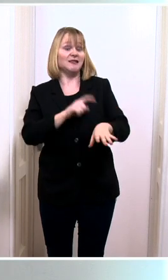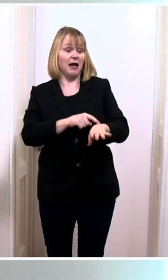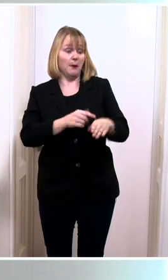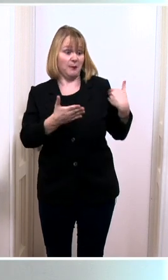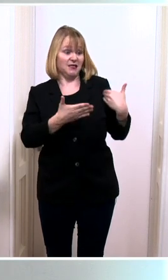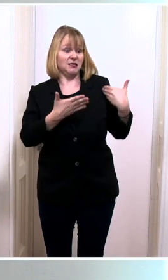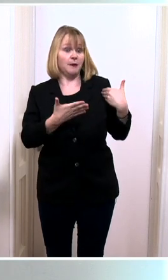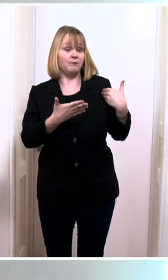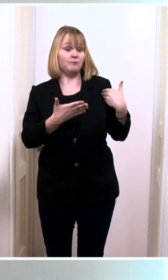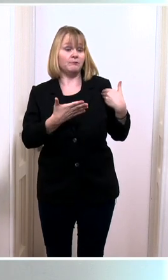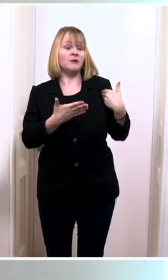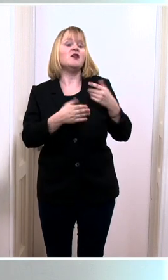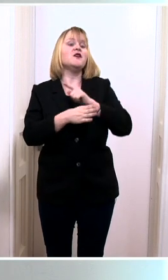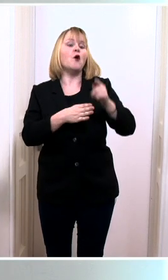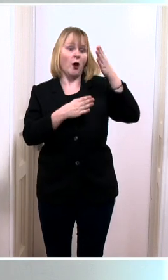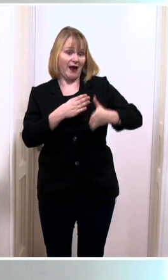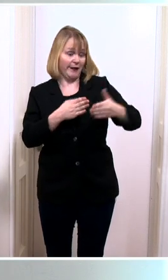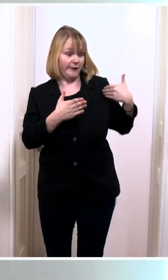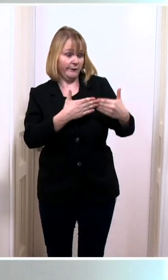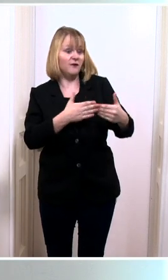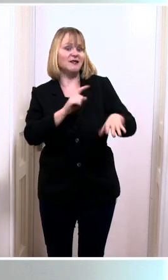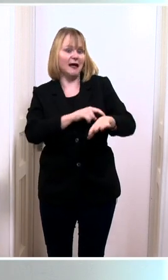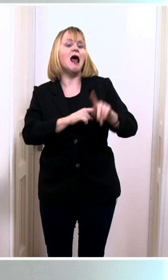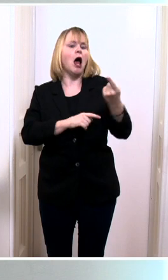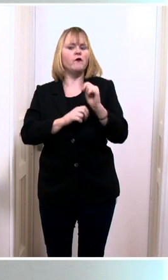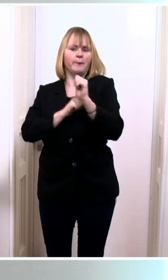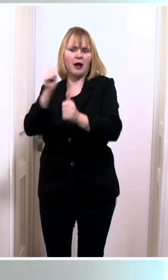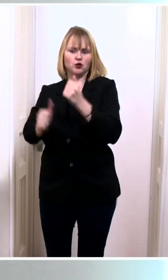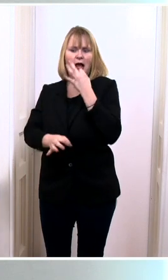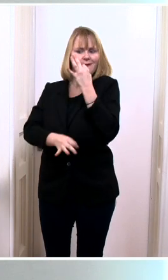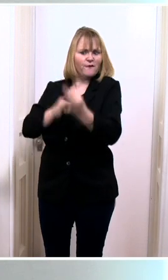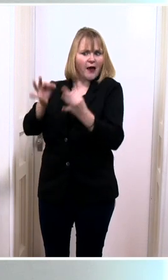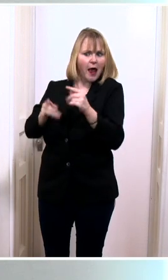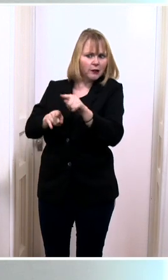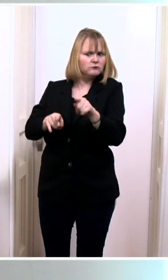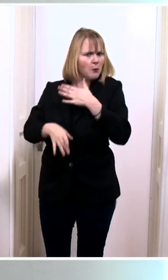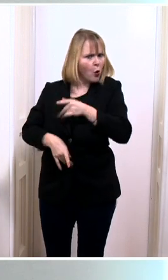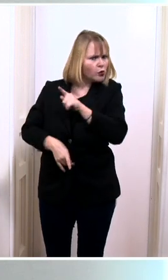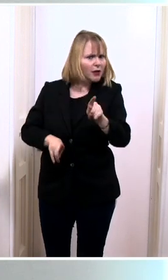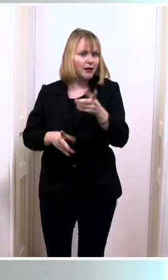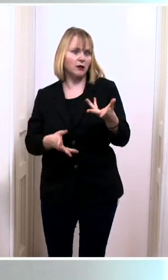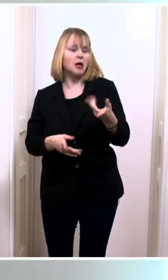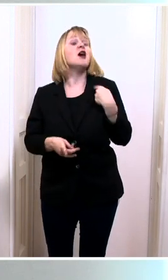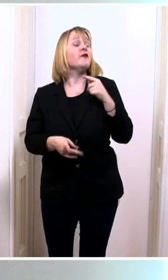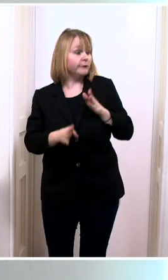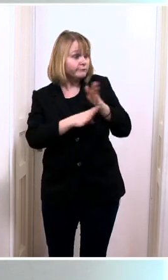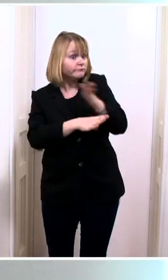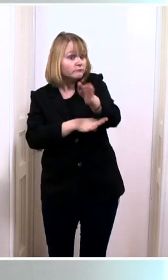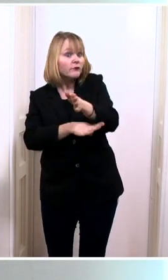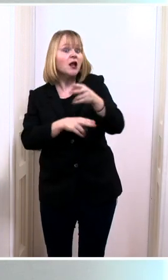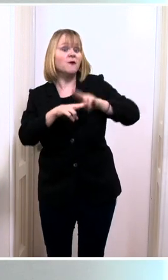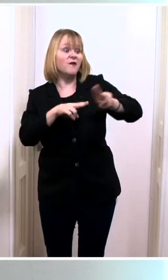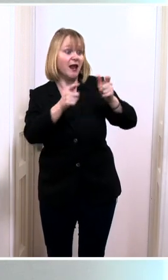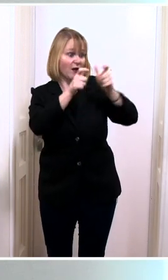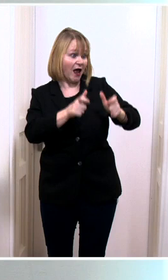zu äußern. Und natürlich auch das Personal muss befragt werden, weil wenn wir dann impfen gehen in die Pflegeheime, dann möchten wir auch